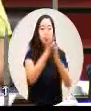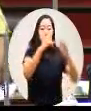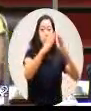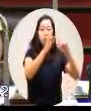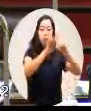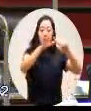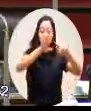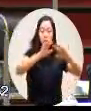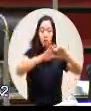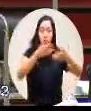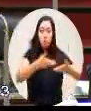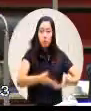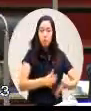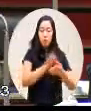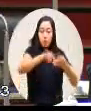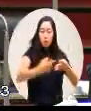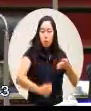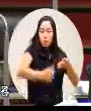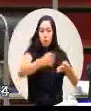我没有利益回避。